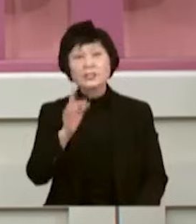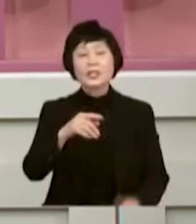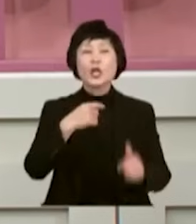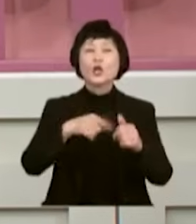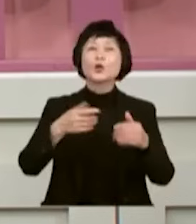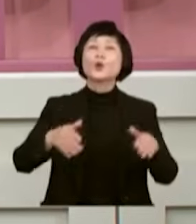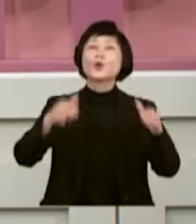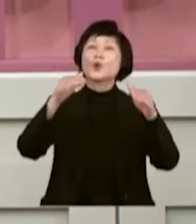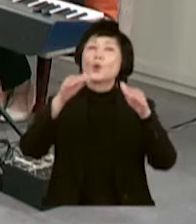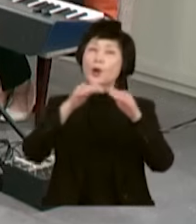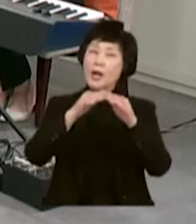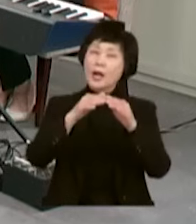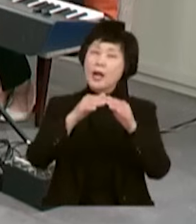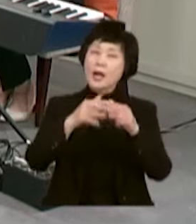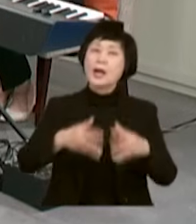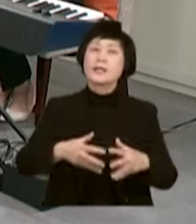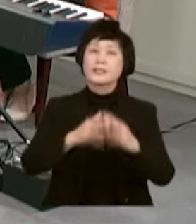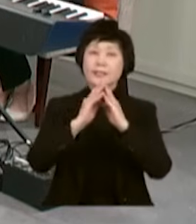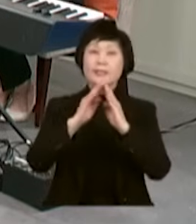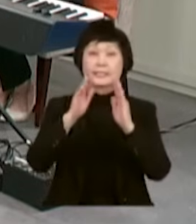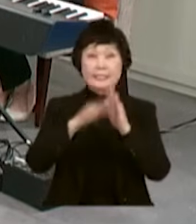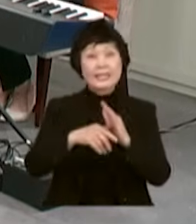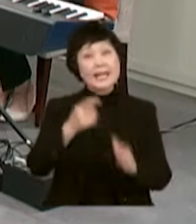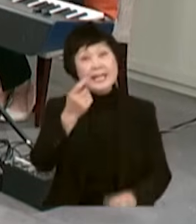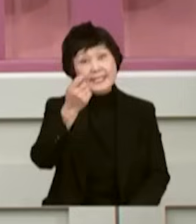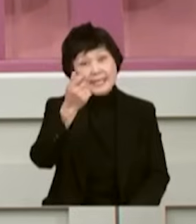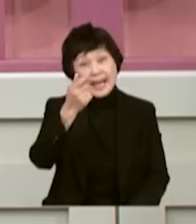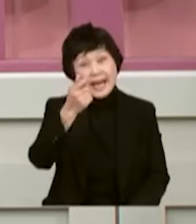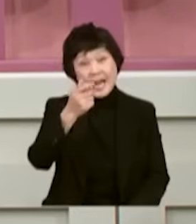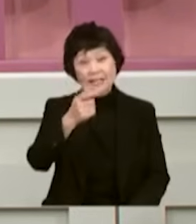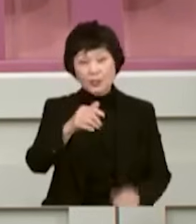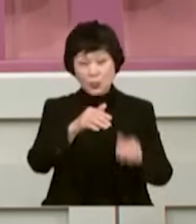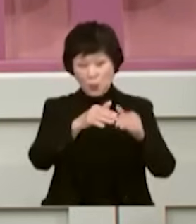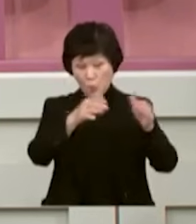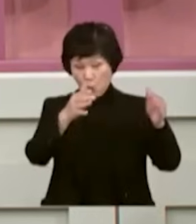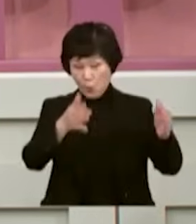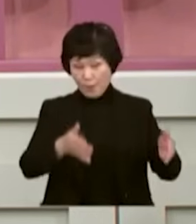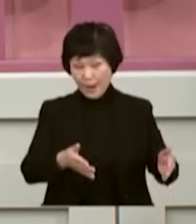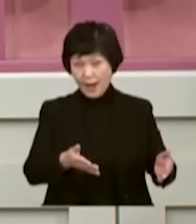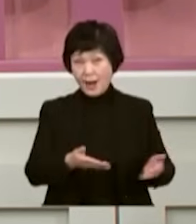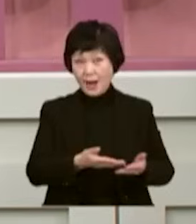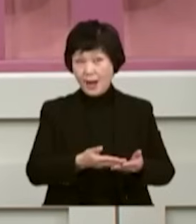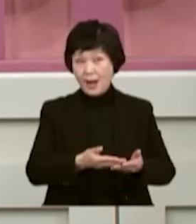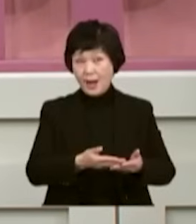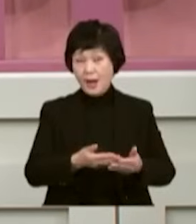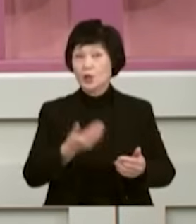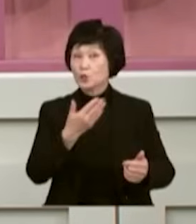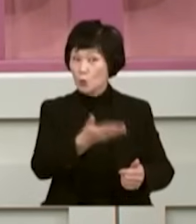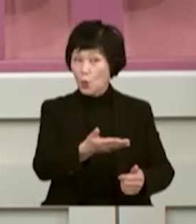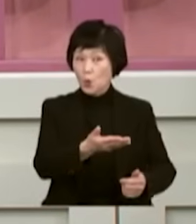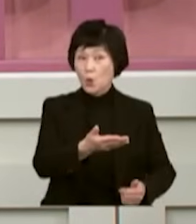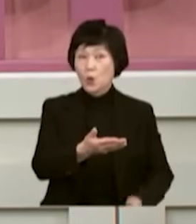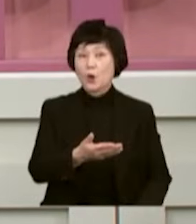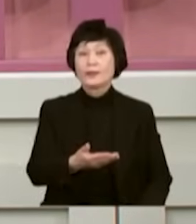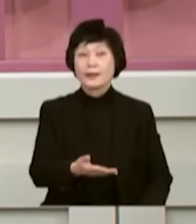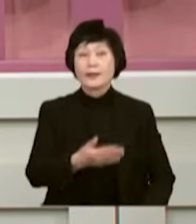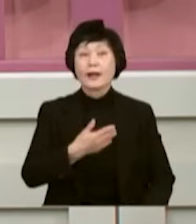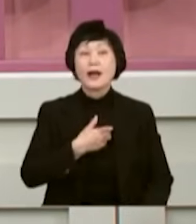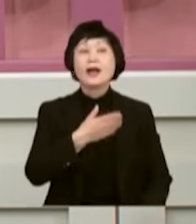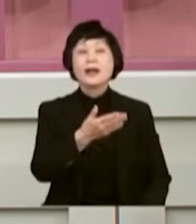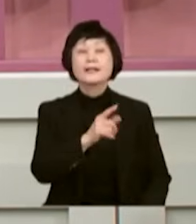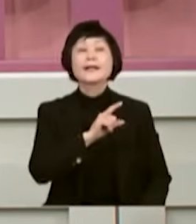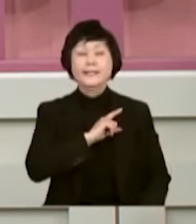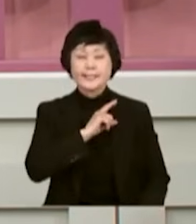교육관을 얻었을 때 그때 조그만하게 칸을 나눠주면서 얘 돈이 있냐니까 없대요. 그럼 내가